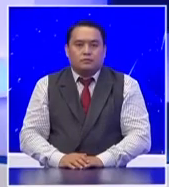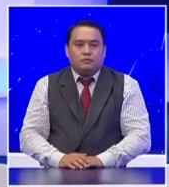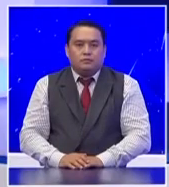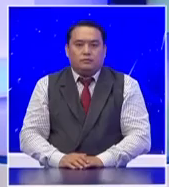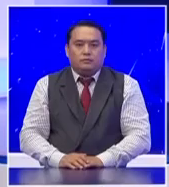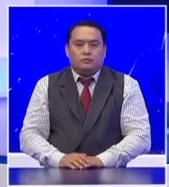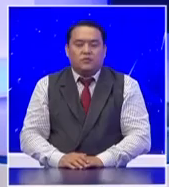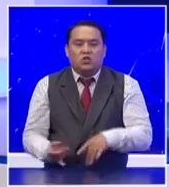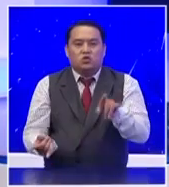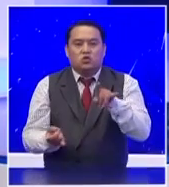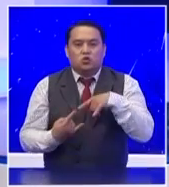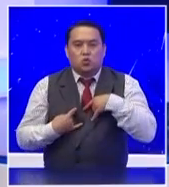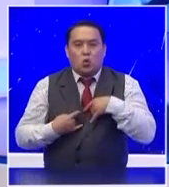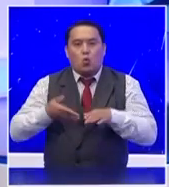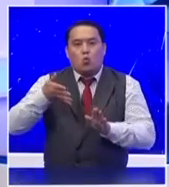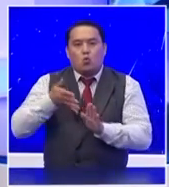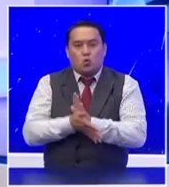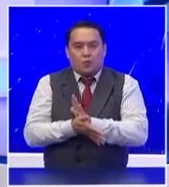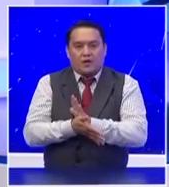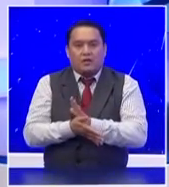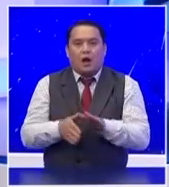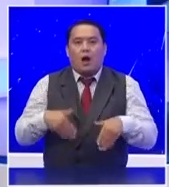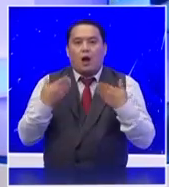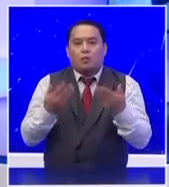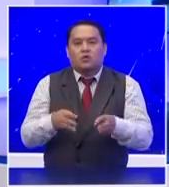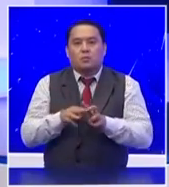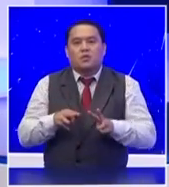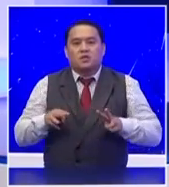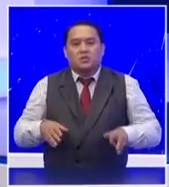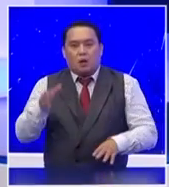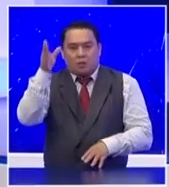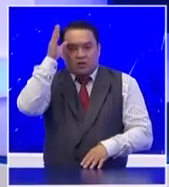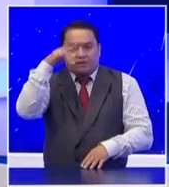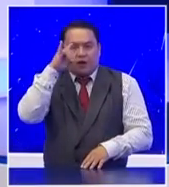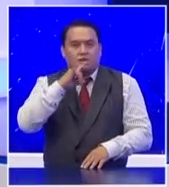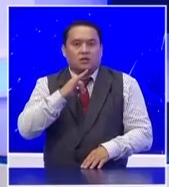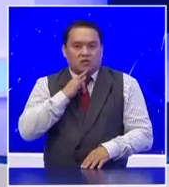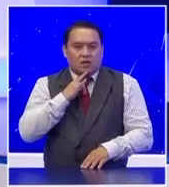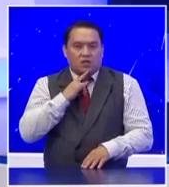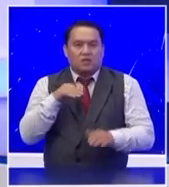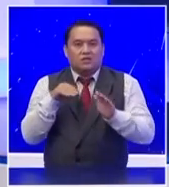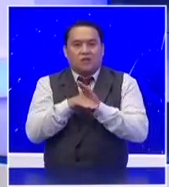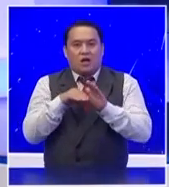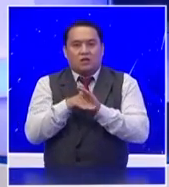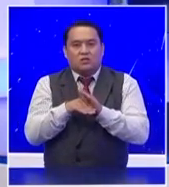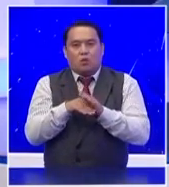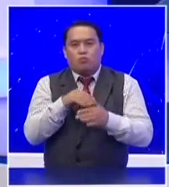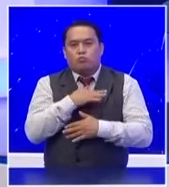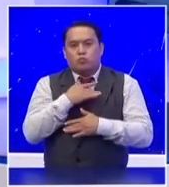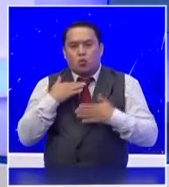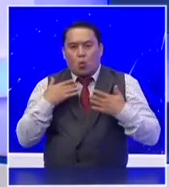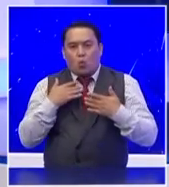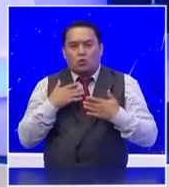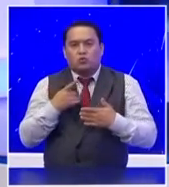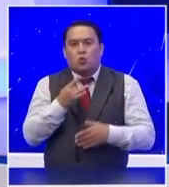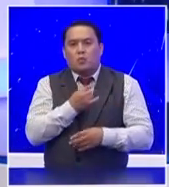Производители школьной формы терпят огромные убытки. Они обратились в Министерство образования и науки Казахстана. Склады заполнены нереализованным товаром